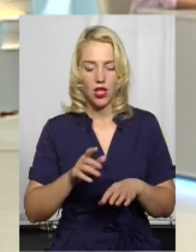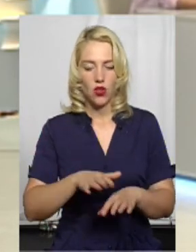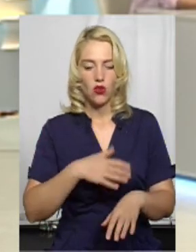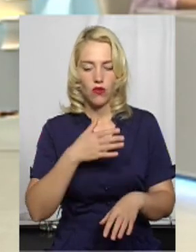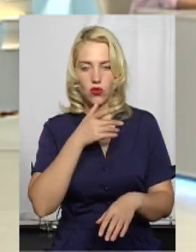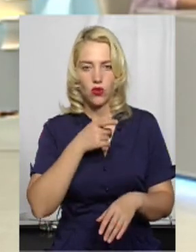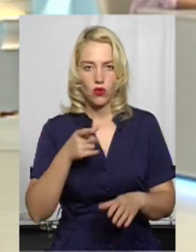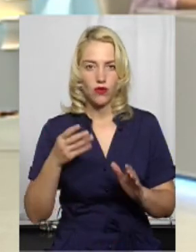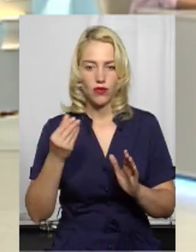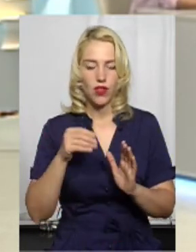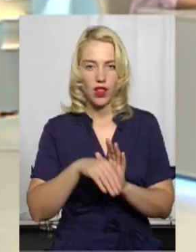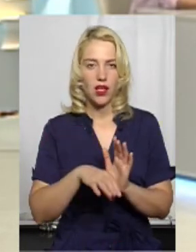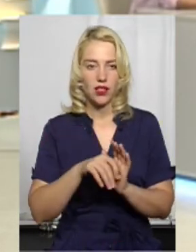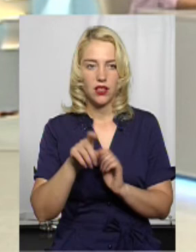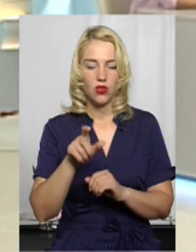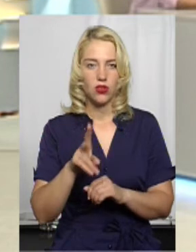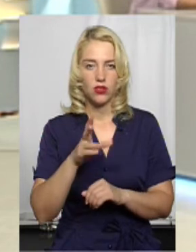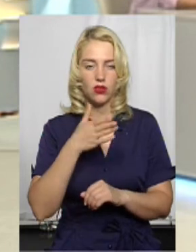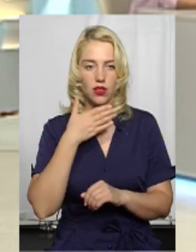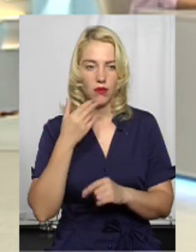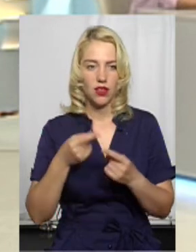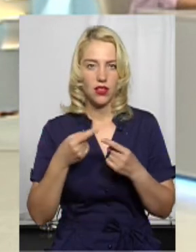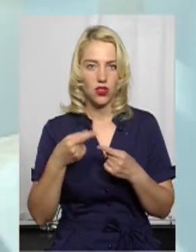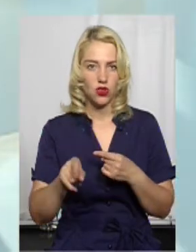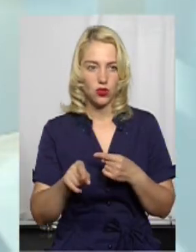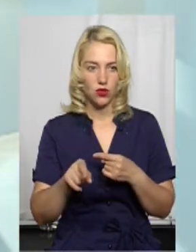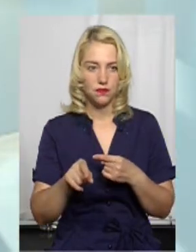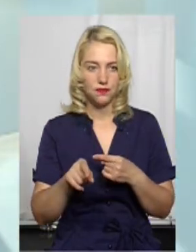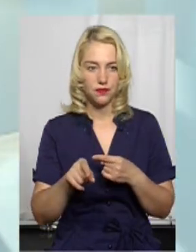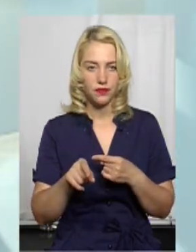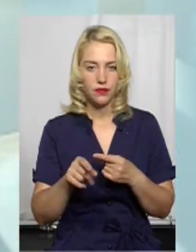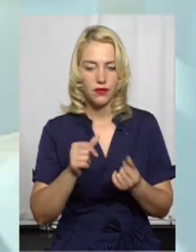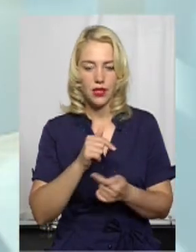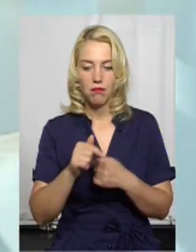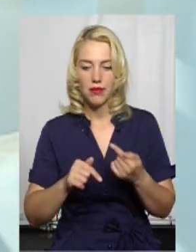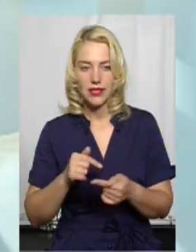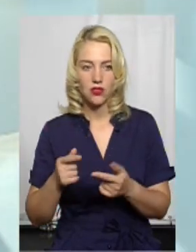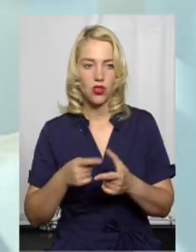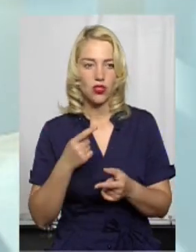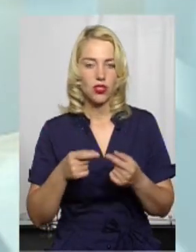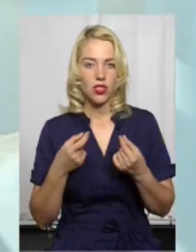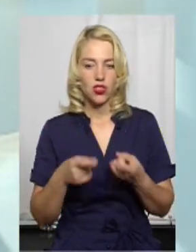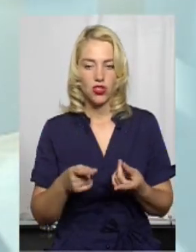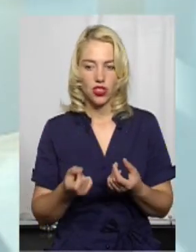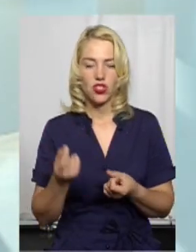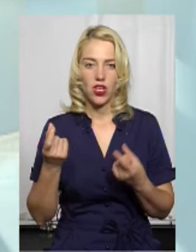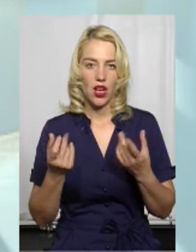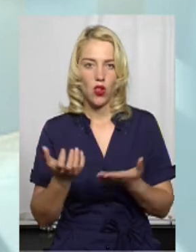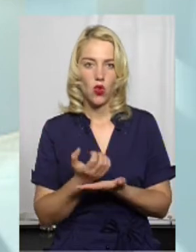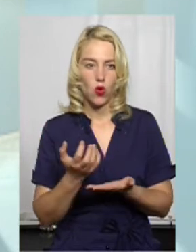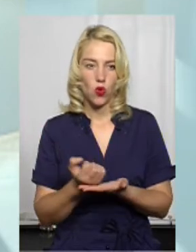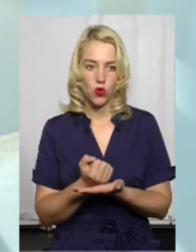довгострокові вкладення. Людина, яка не має іншого бізнесу чи інших джерел